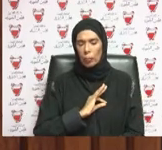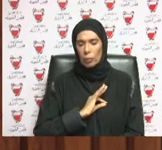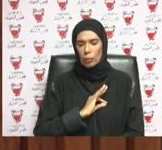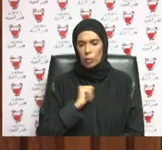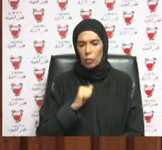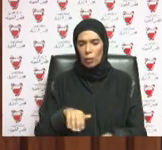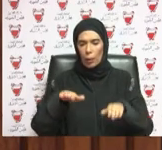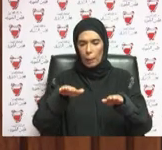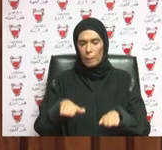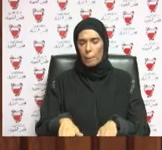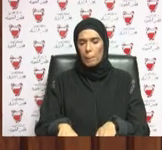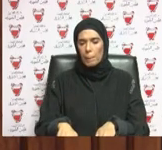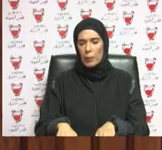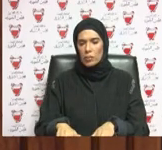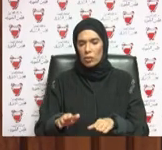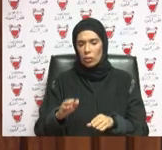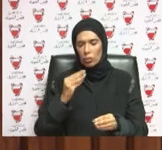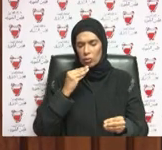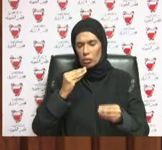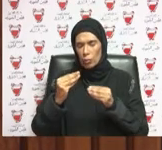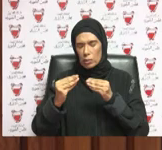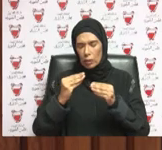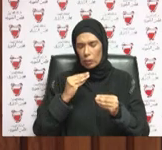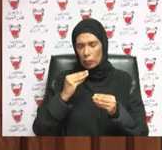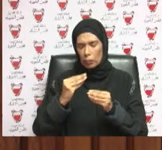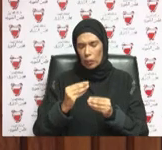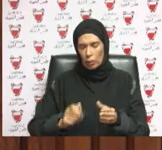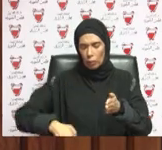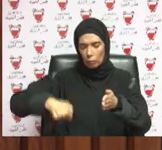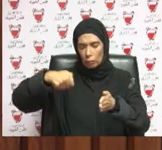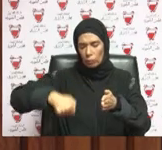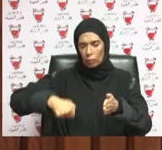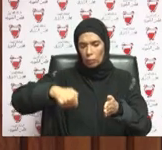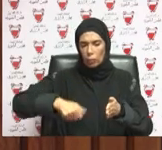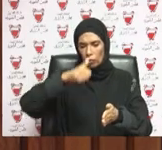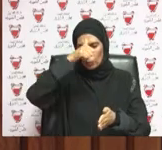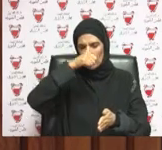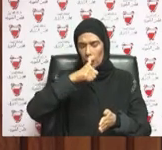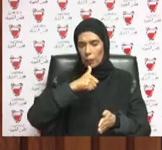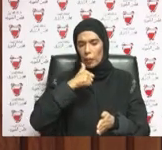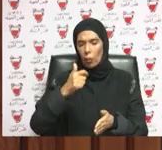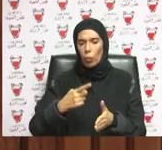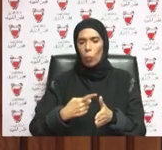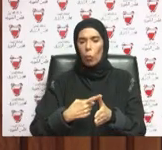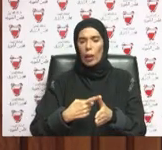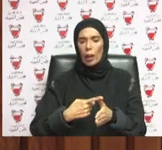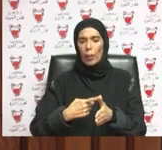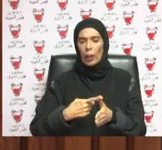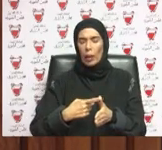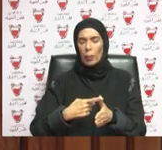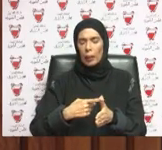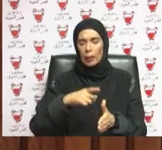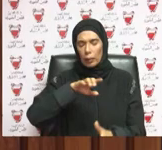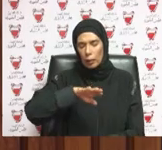يتقدم مجلس الشورى بأحر التعازي وخالص المواساة إلى المقام السامي لحضرة صاحب